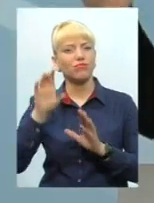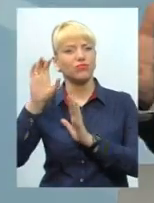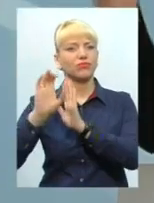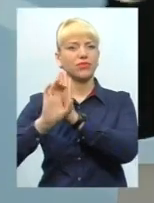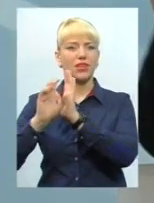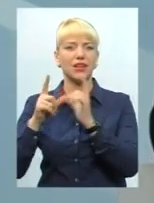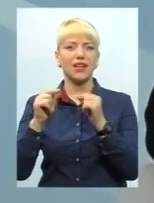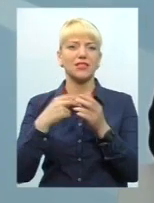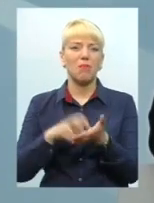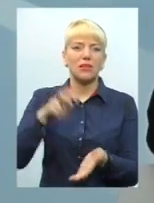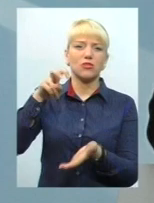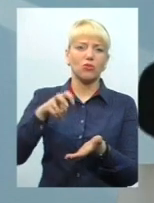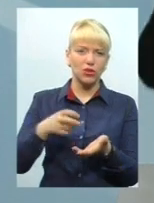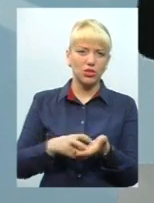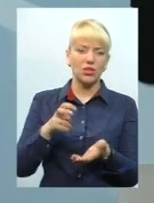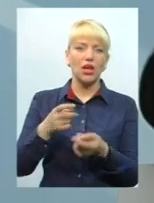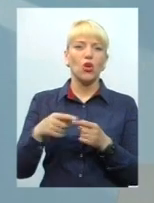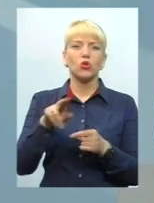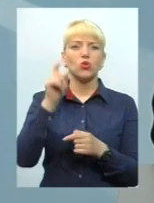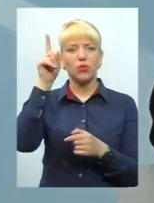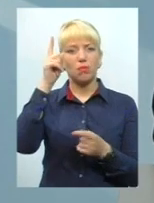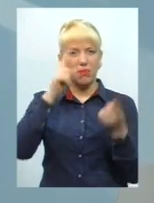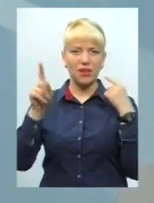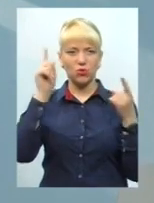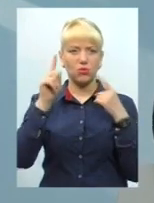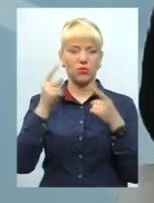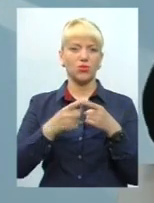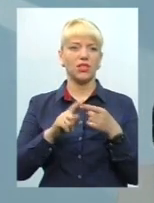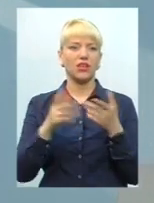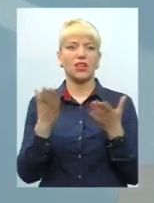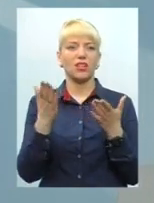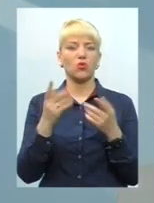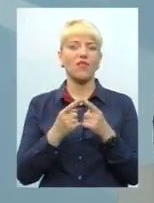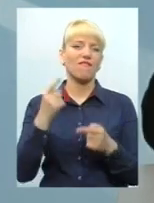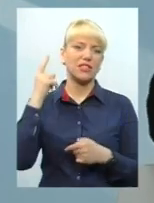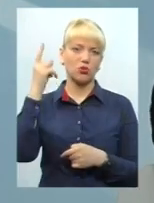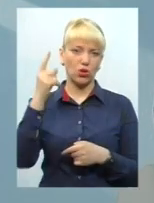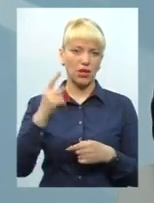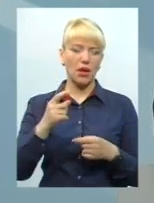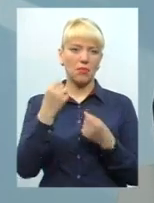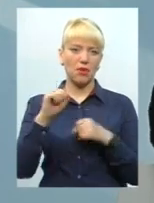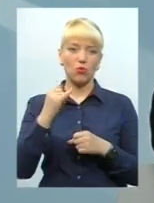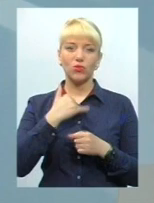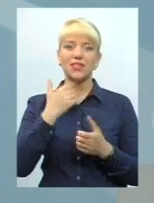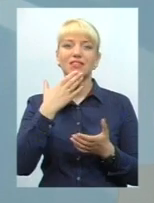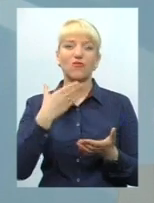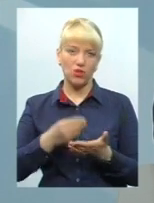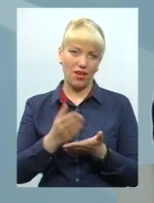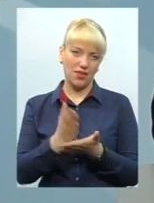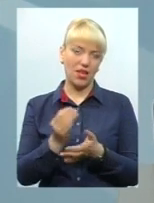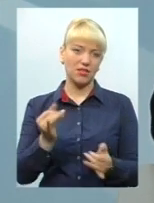десь там підскочити, доскочити до тої придуманої, значить, до тих якихось висот перемоги та далі. У нас є своя